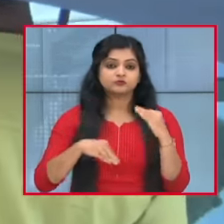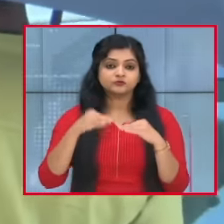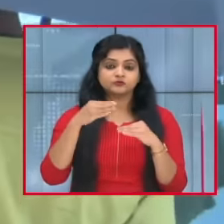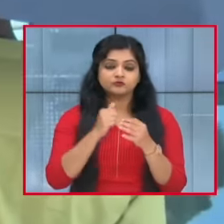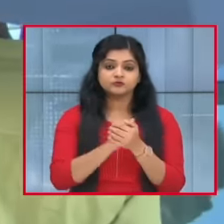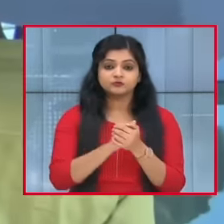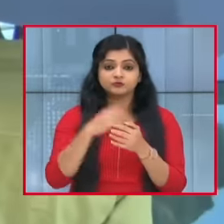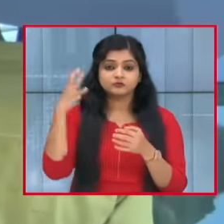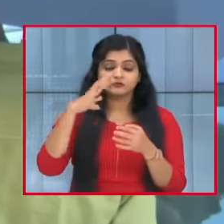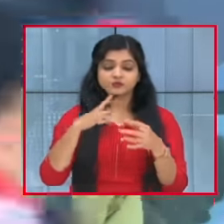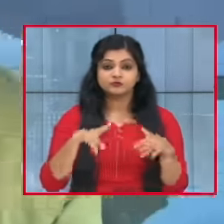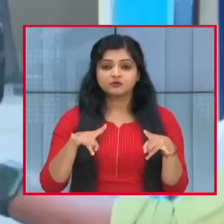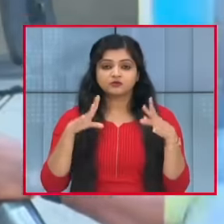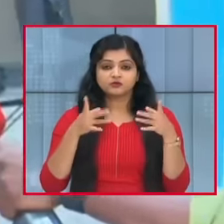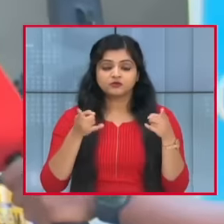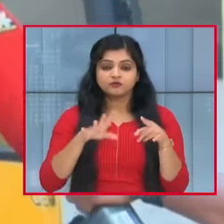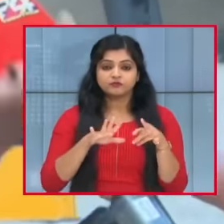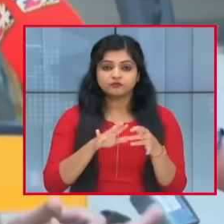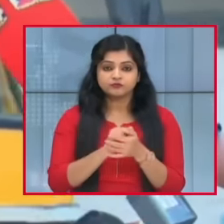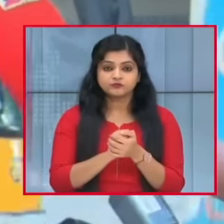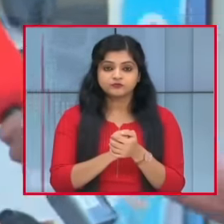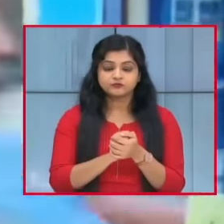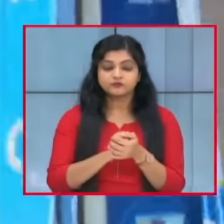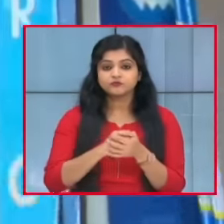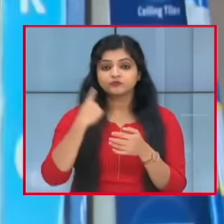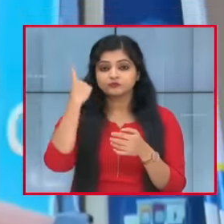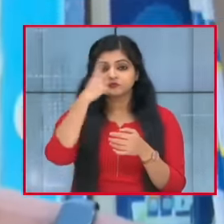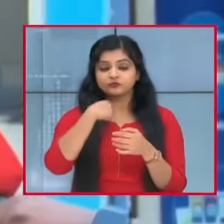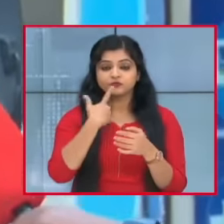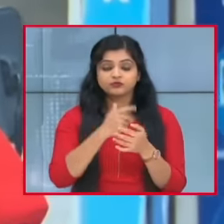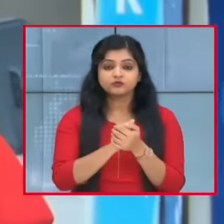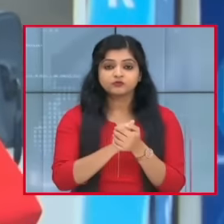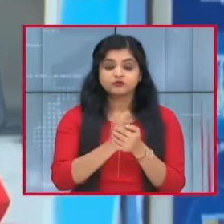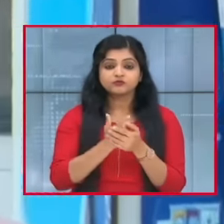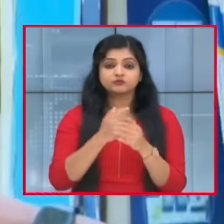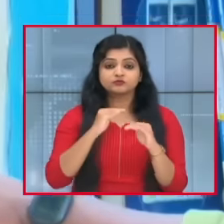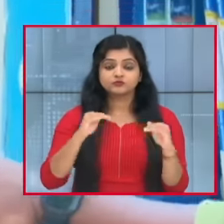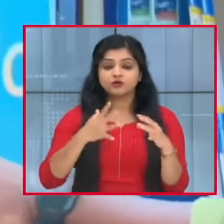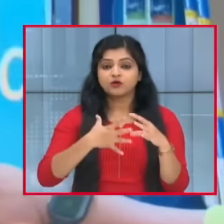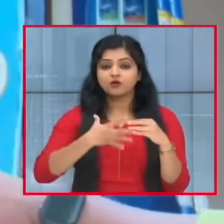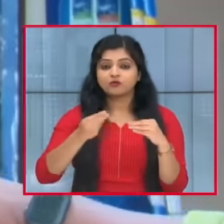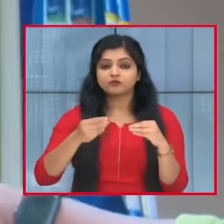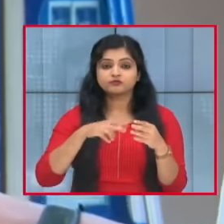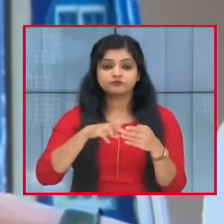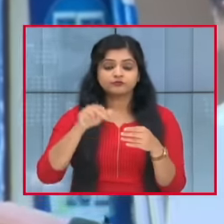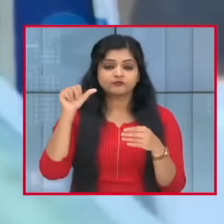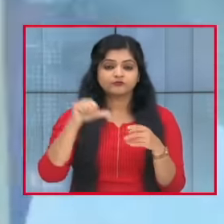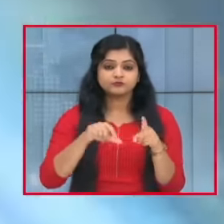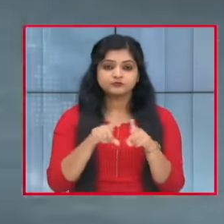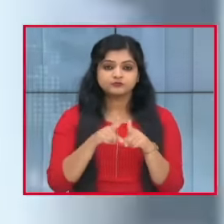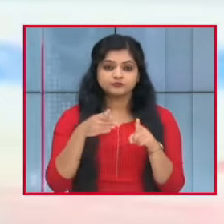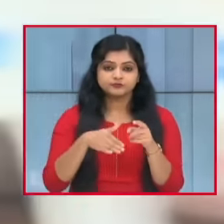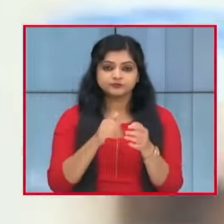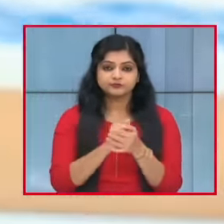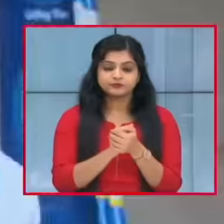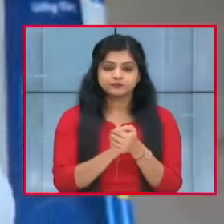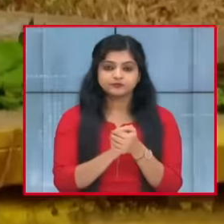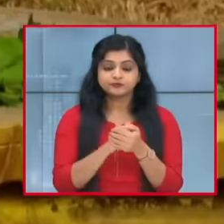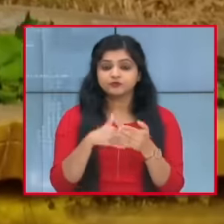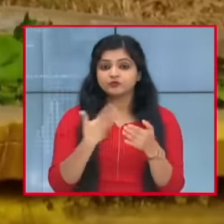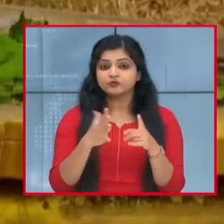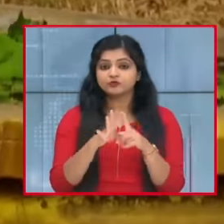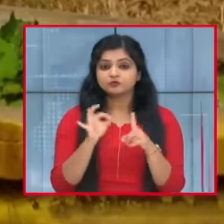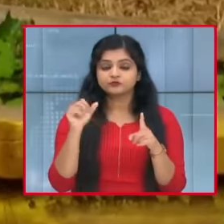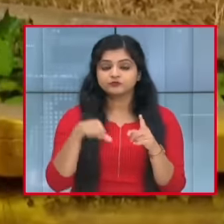നല്ല ചൂടാ, ഭയങ്കര ഓവർ ചൂടുണ്ട്. ഇതാ മുഖം കണ്ടില്ലേ, മക്കളും കുട്ടികൾക്കും പുറത്തിറങ്ങാൻ പറ്റാത്ത അവസ്ഥയാണ് ഇപ്പോൾ. വേറെ ഒന്നും ചെയ്യാൻ